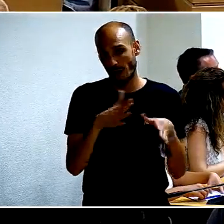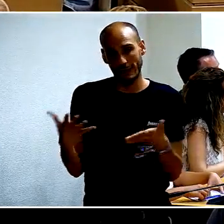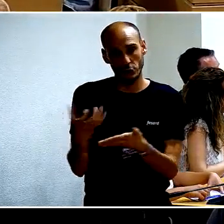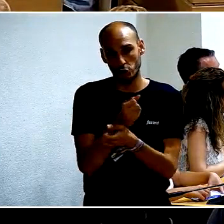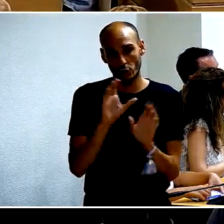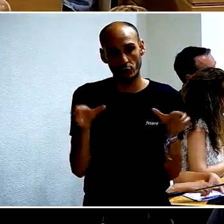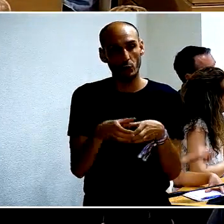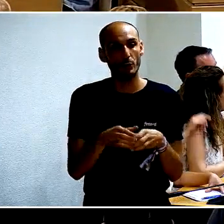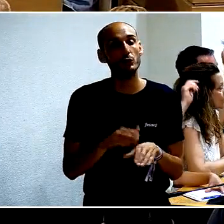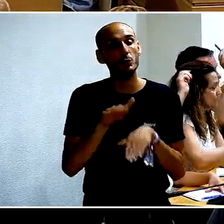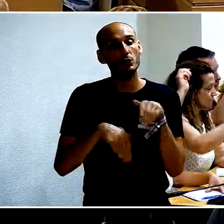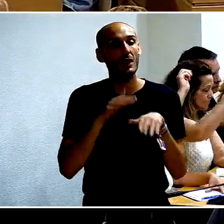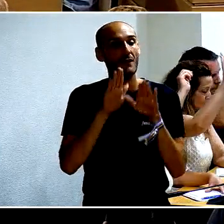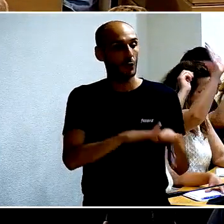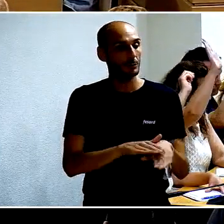a favor de la proposta?